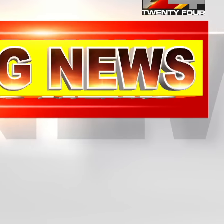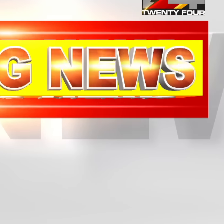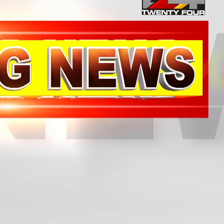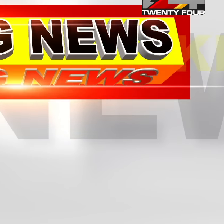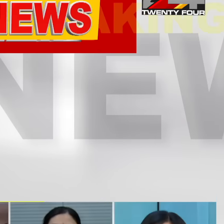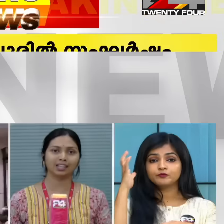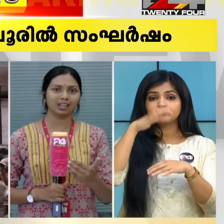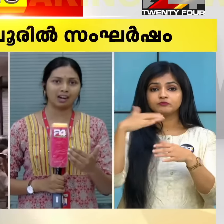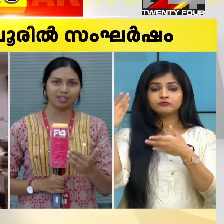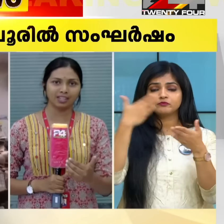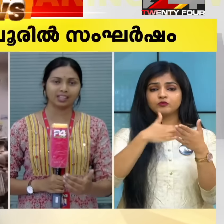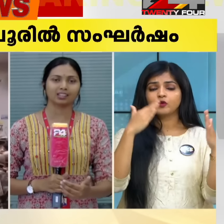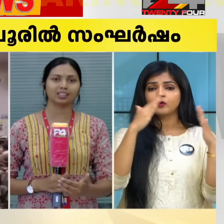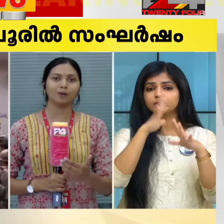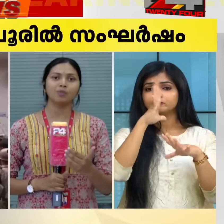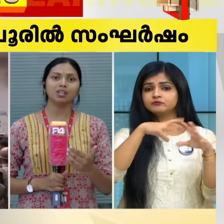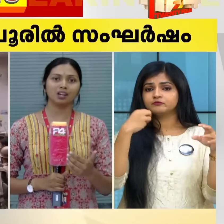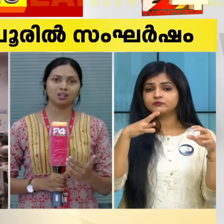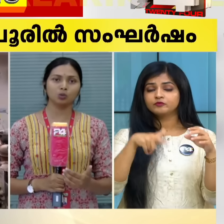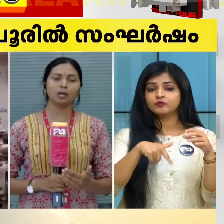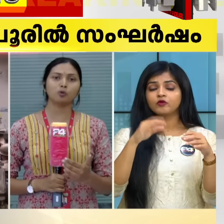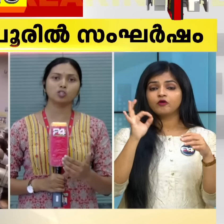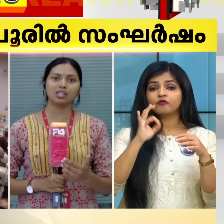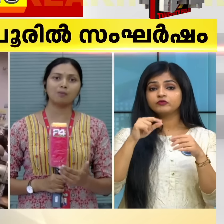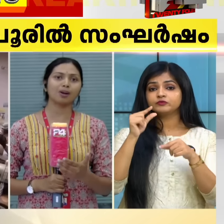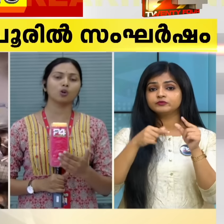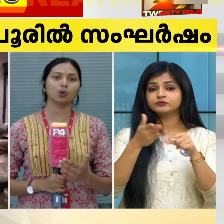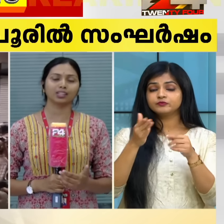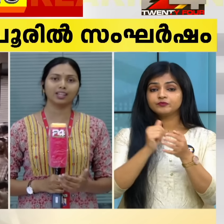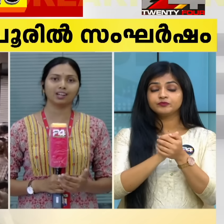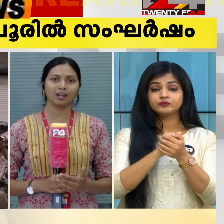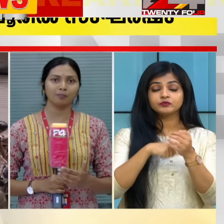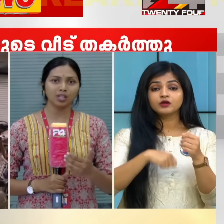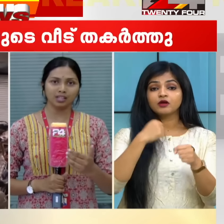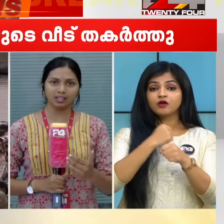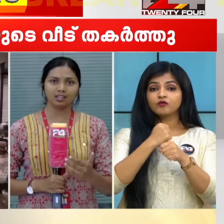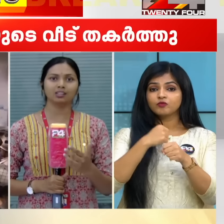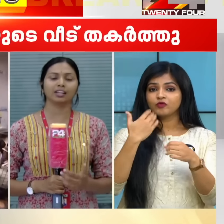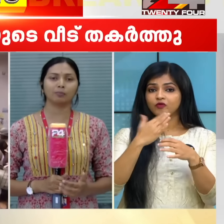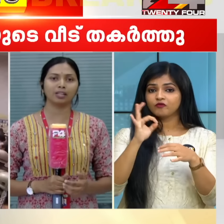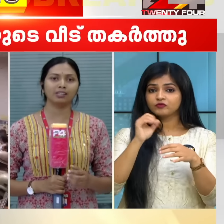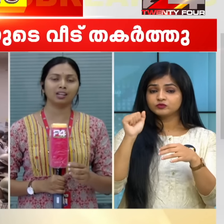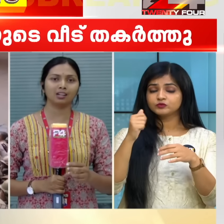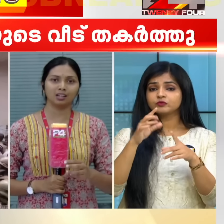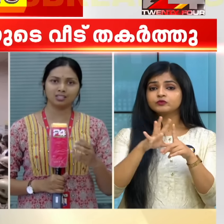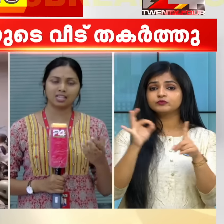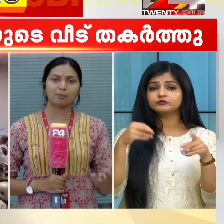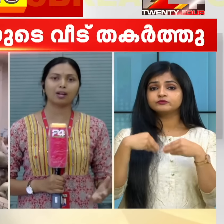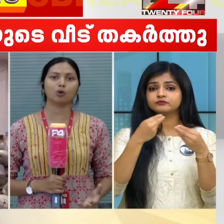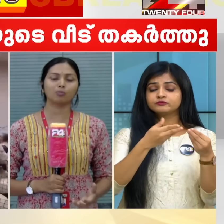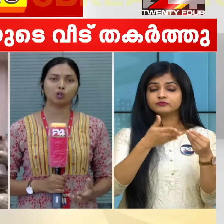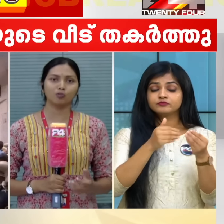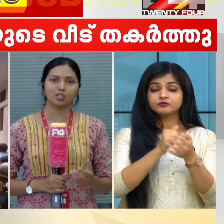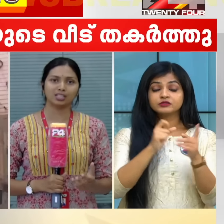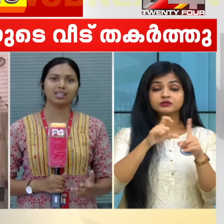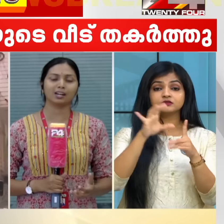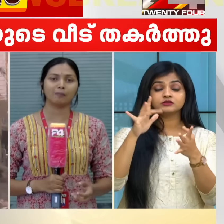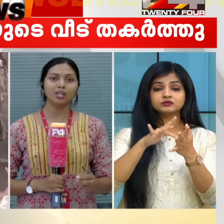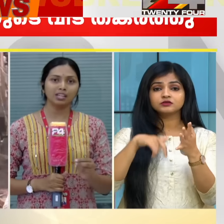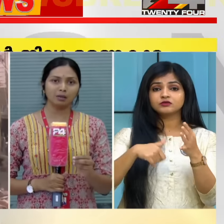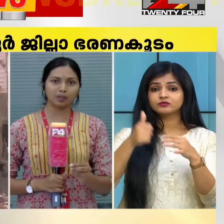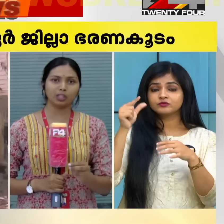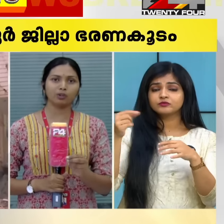കൊണ്ടുവന്നാണ് അധികൃതർ ആ വീട് തകർത്തത്. ഉദയ്പൂർ ജില്ലാ ഭരണകൂടത്തിന്റേതാണ് ഈ നടപടി. ഇതിൽ ജില്ലാ ഭരണകൂടം നൽകുന്ന ഒരു വിശദീകരണം,